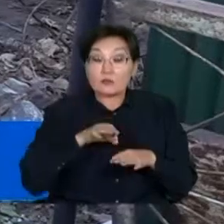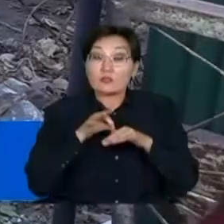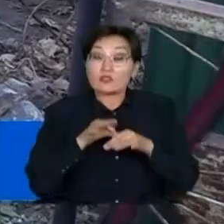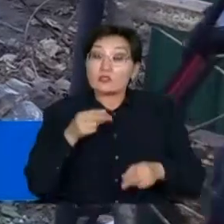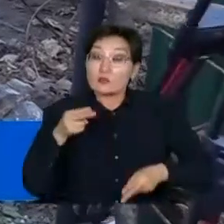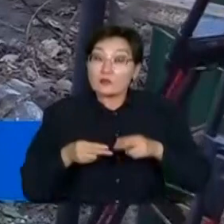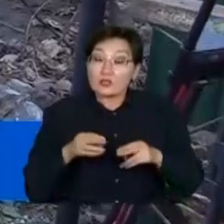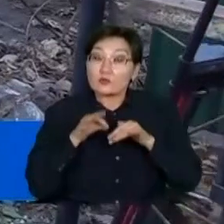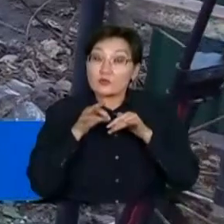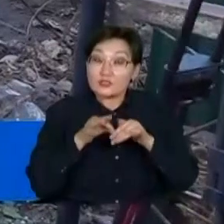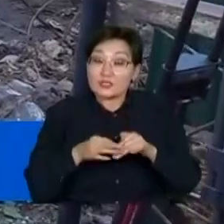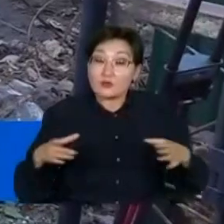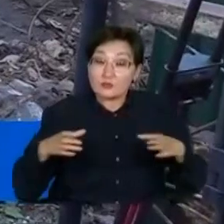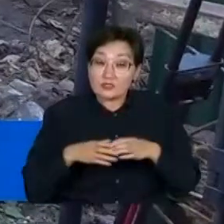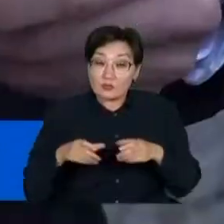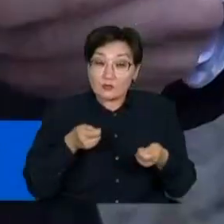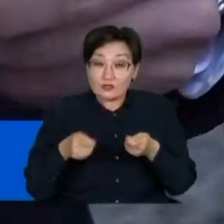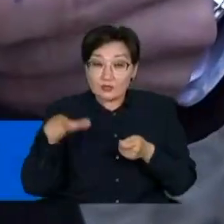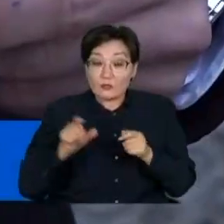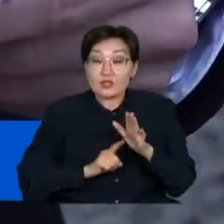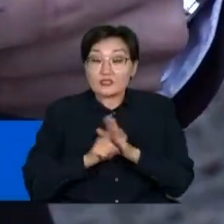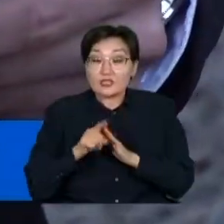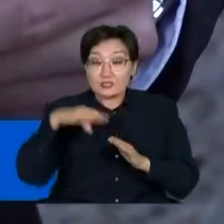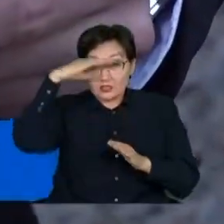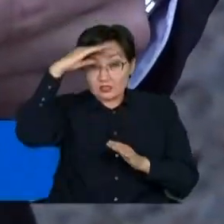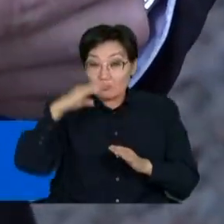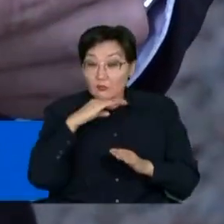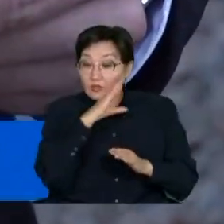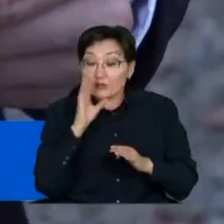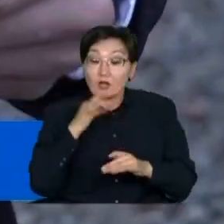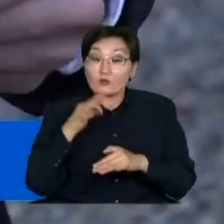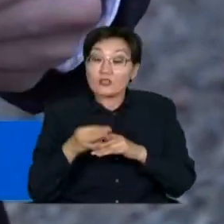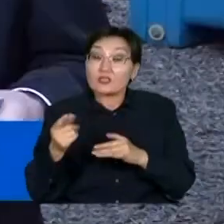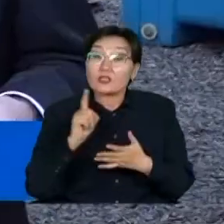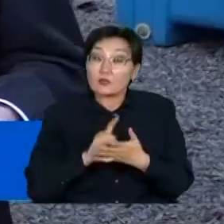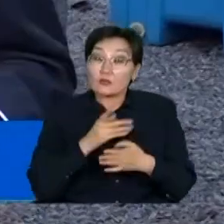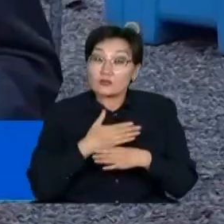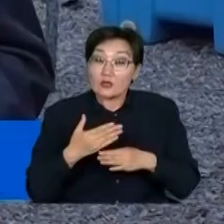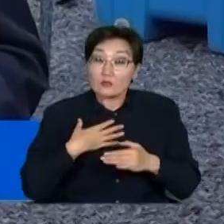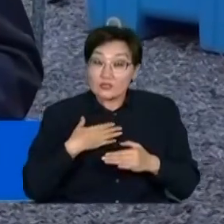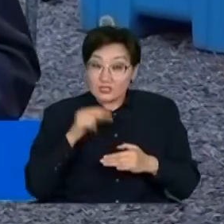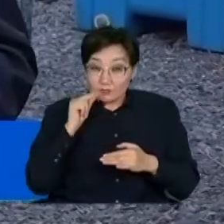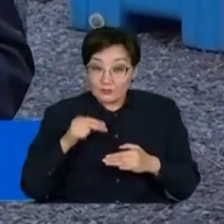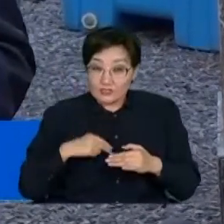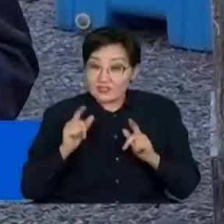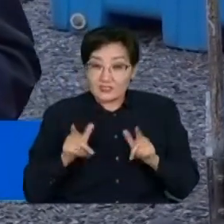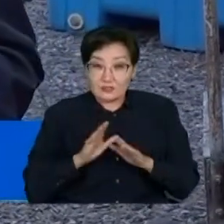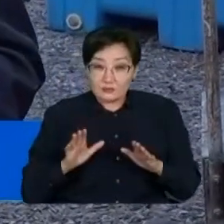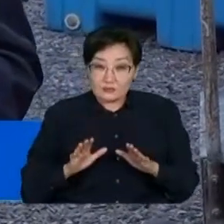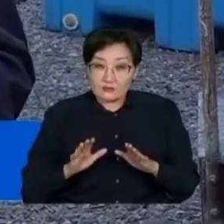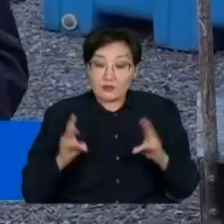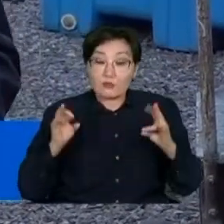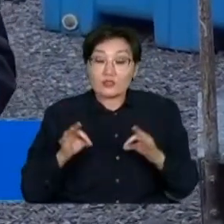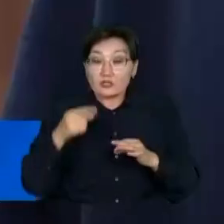оталарды ұйымдастырды деген компания басшысы алдымен атана жауапкершілік алуы тиіс дейді. Сонымен қатар өзіне тағылған айыппен келіспейді.